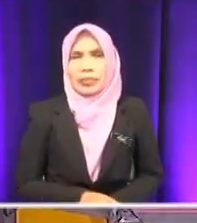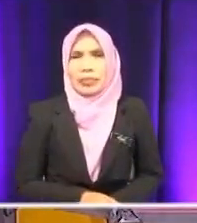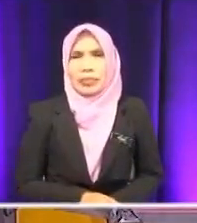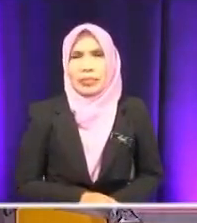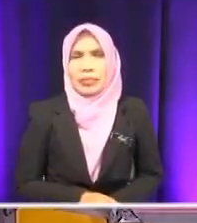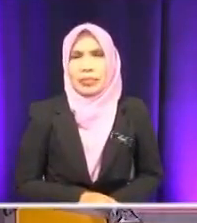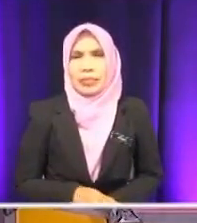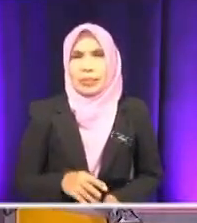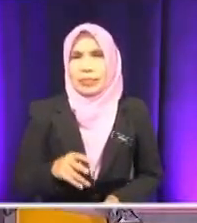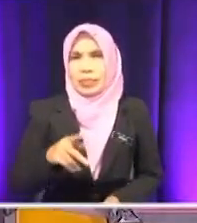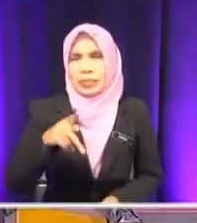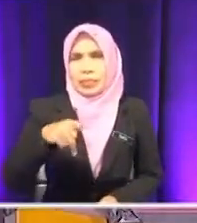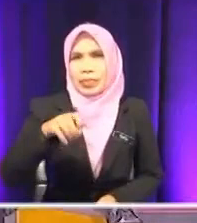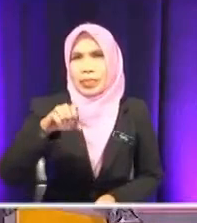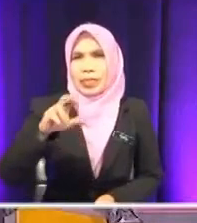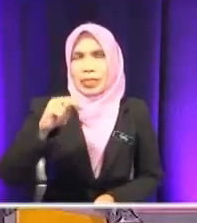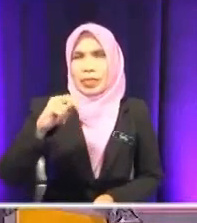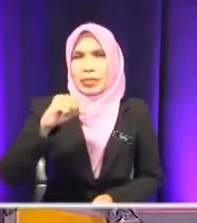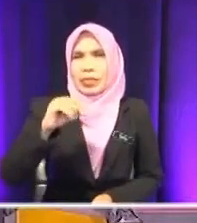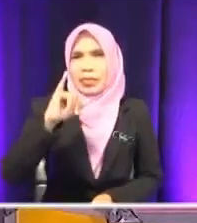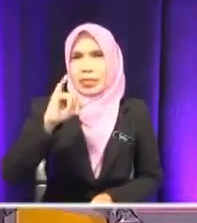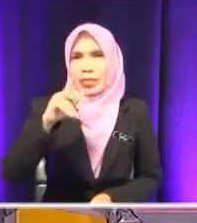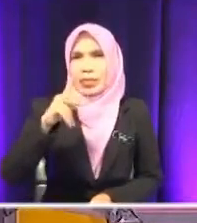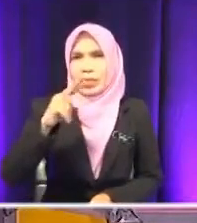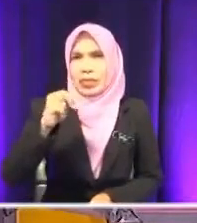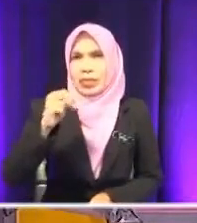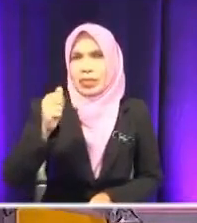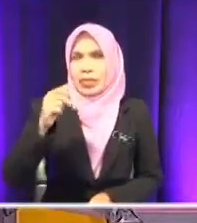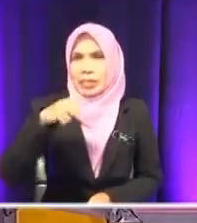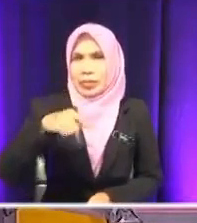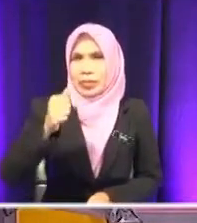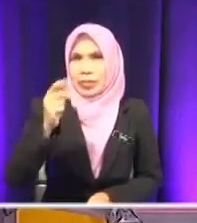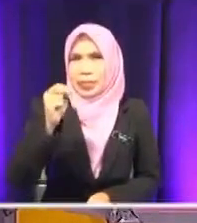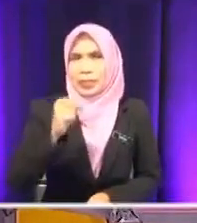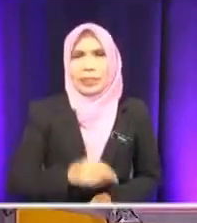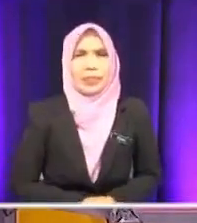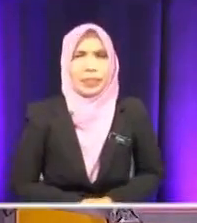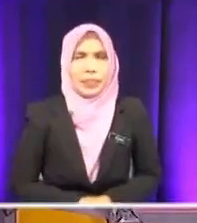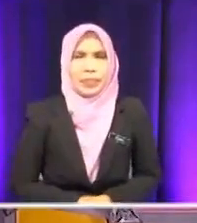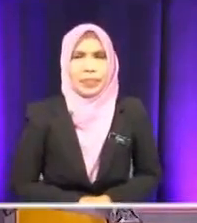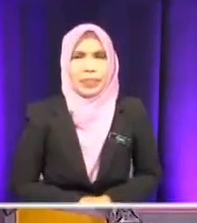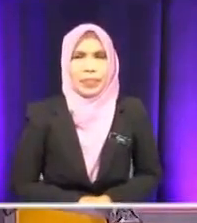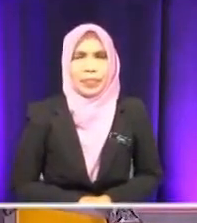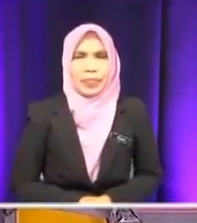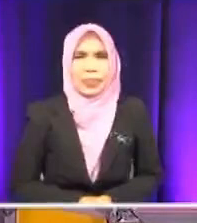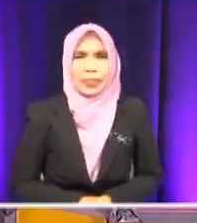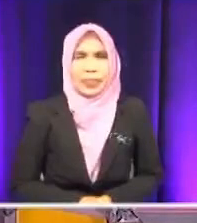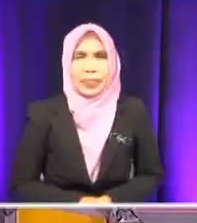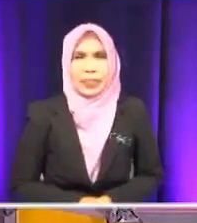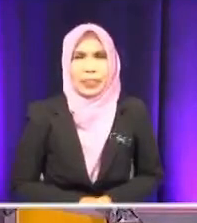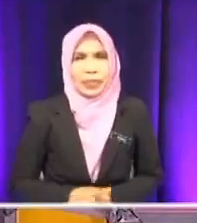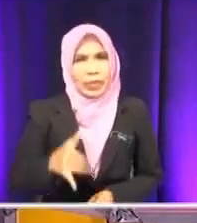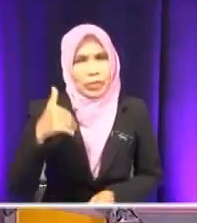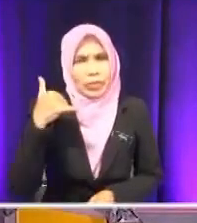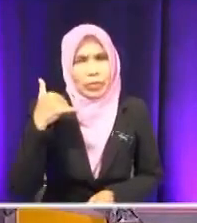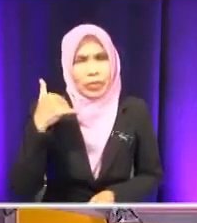252 malam seterusnya Diskon 10 pratus jadi hubungi FB Instagram tuh tak berapa penting